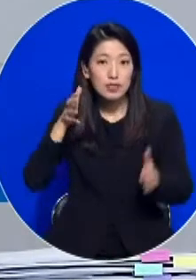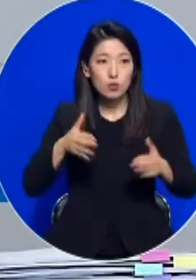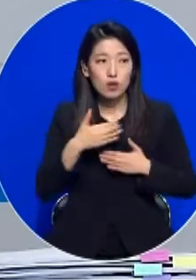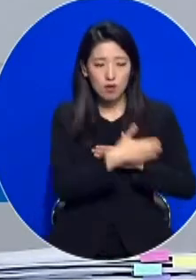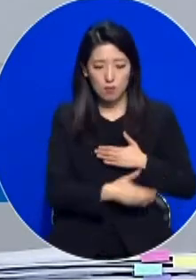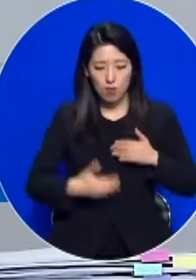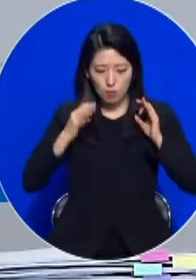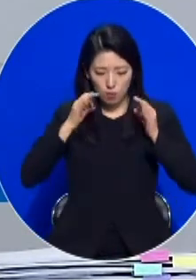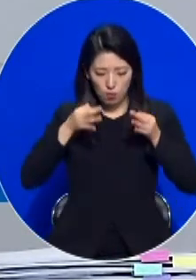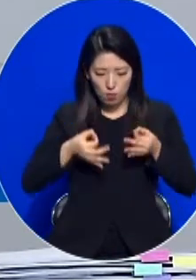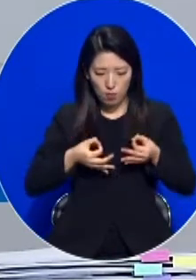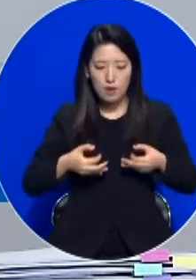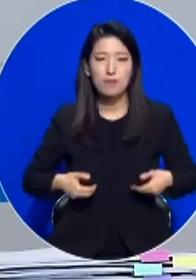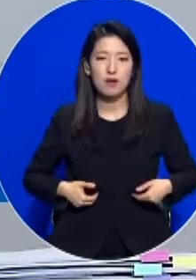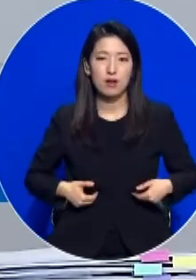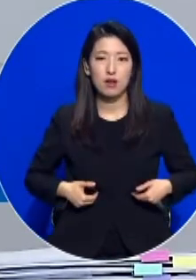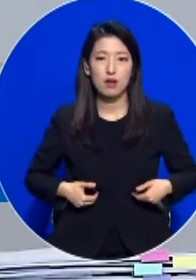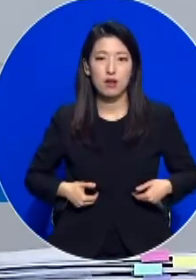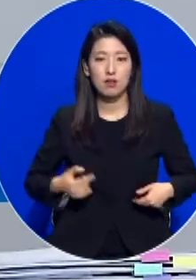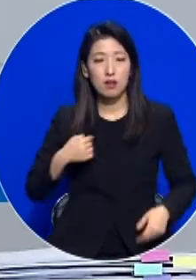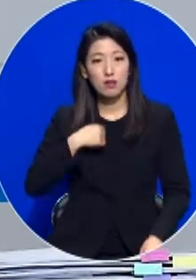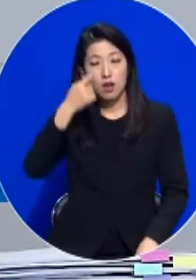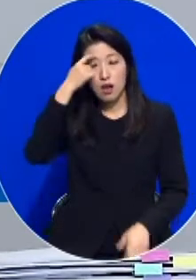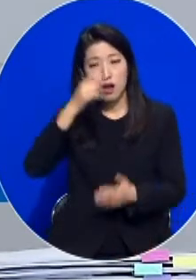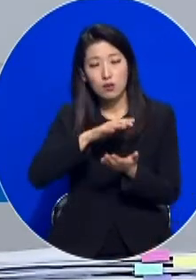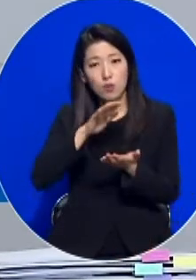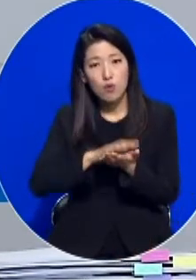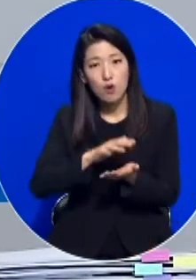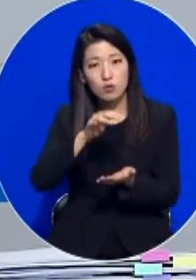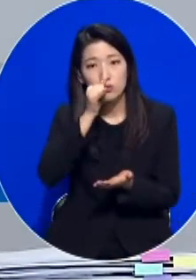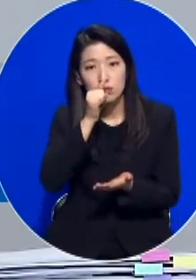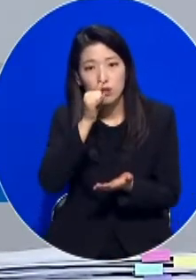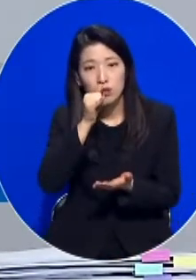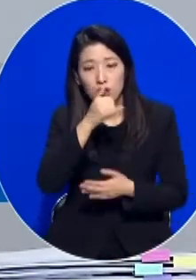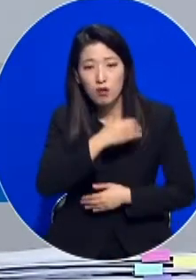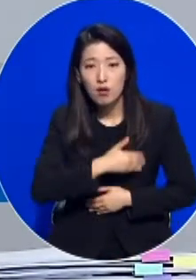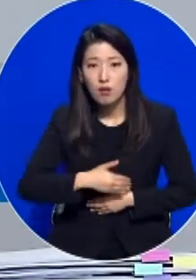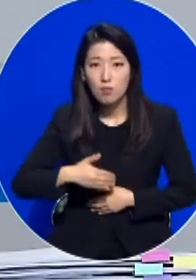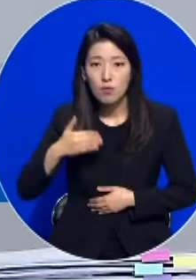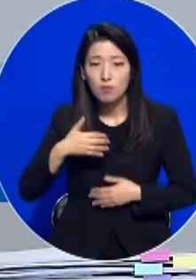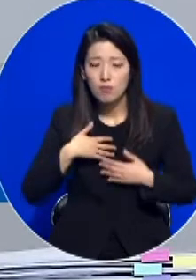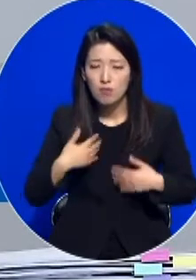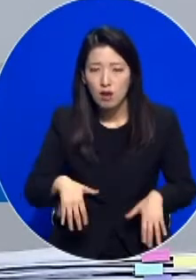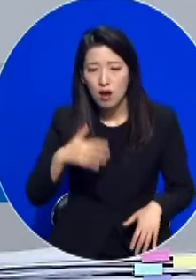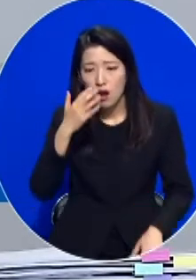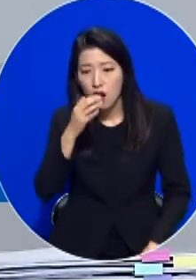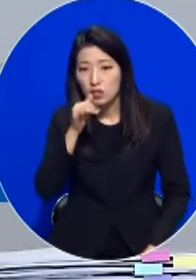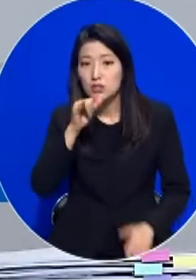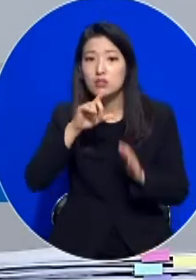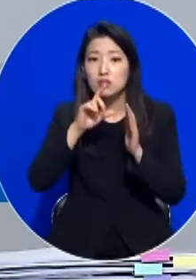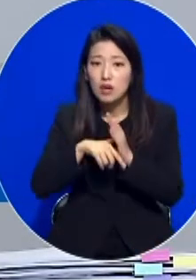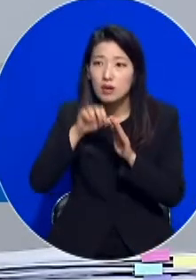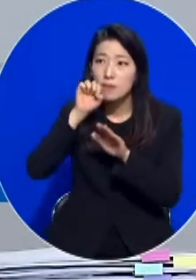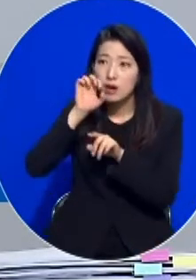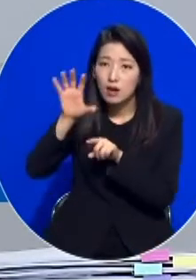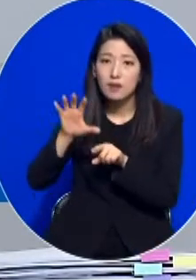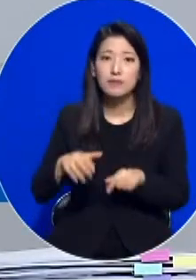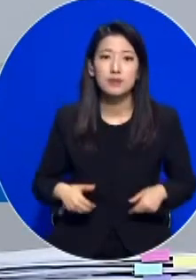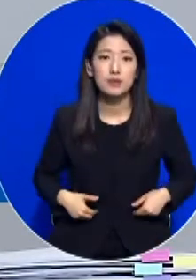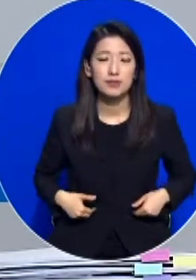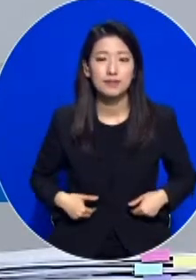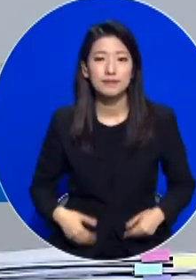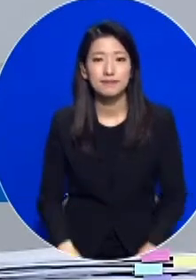가지고 관찰하며, 고열이 있거나 평소와 다른 신체 증상이 나타나면 의사의 진료를 받으시는 게